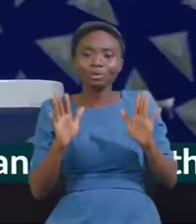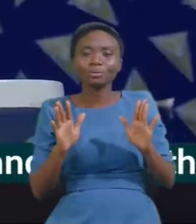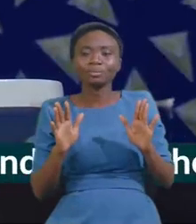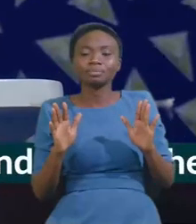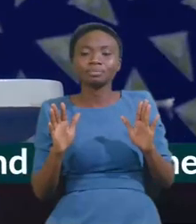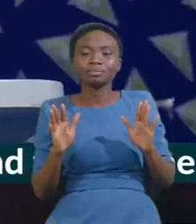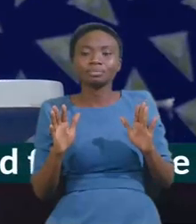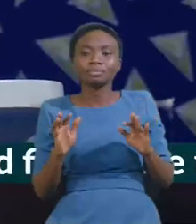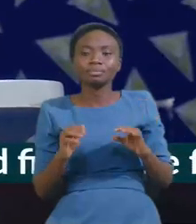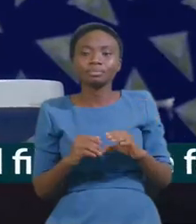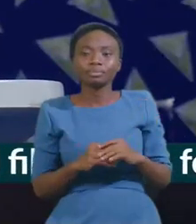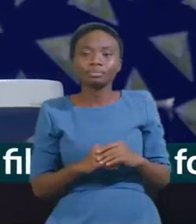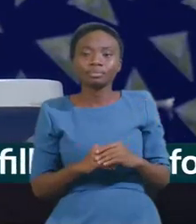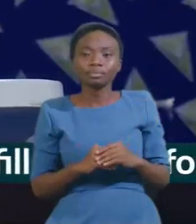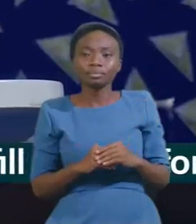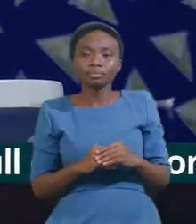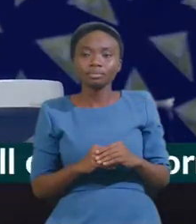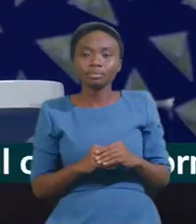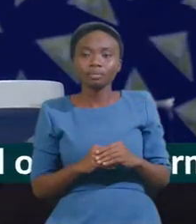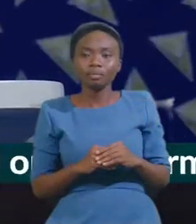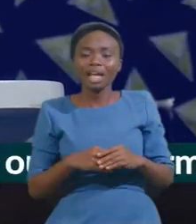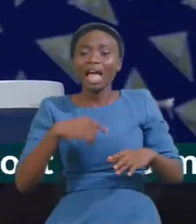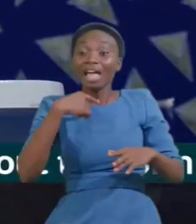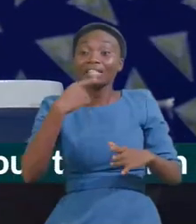pour vos miracles. Et faut dire amen. Amen.